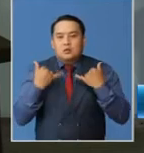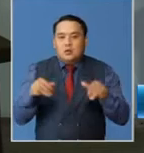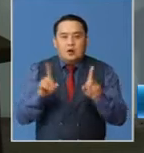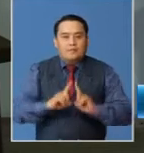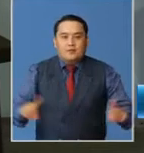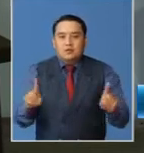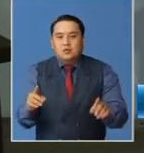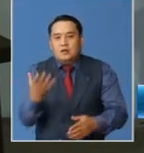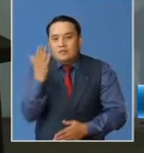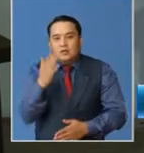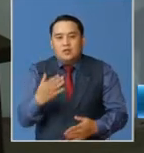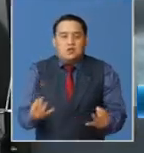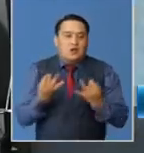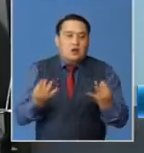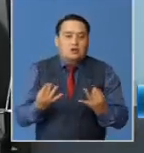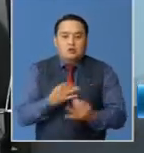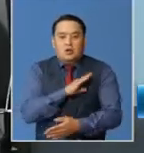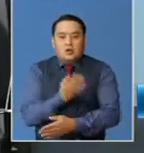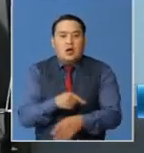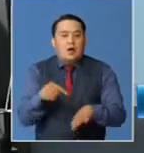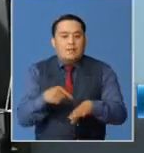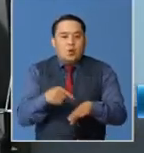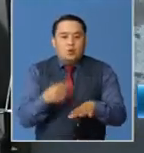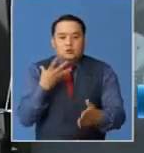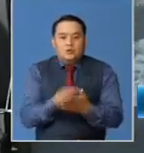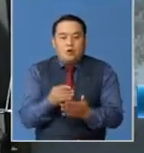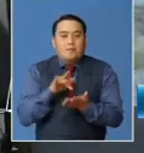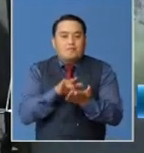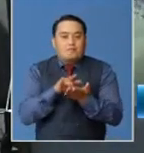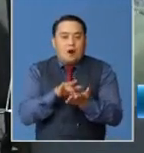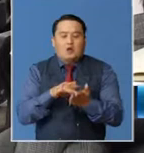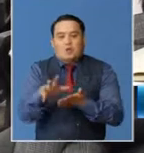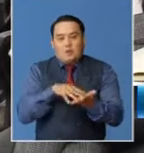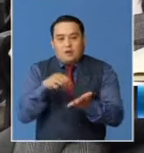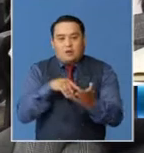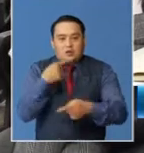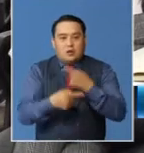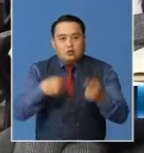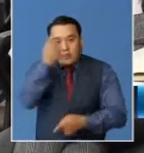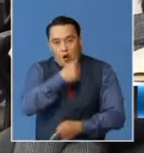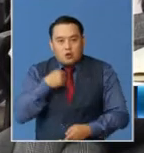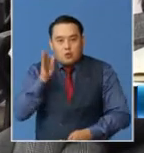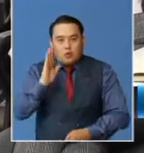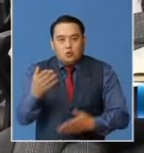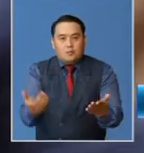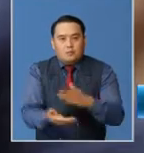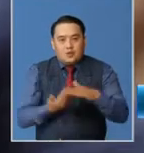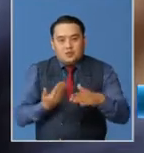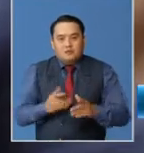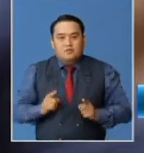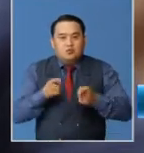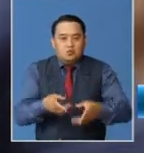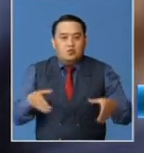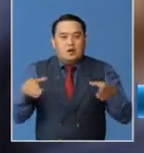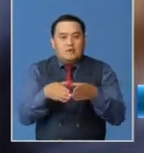панорама вида, выброс адреналина и неподдельные эмоции. Свой поход они намерены повторить в следующем году. И призывают желающих вступить